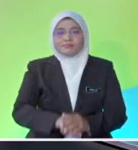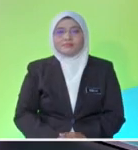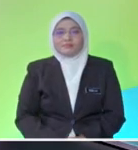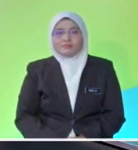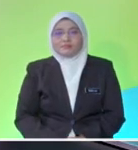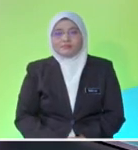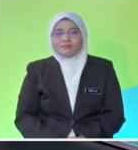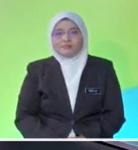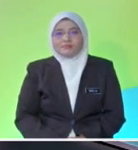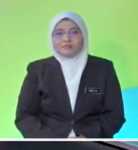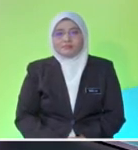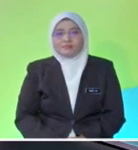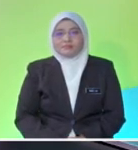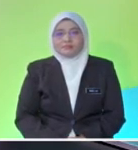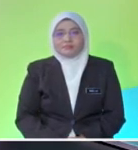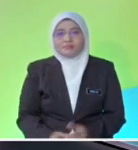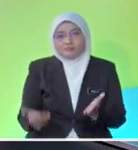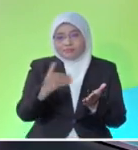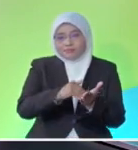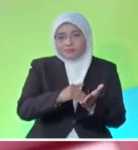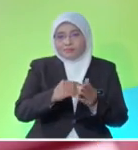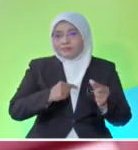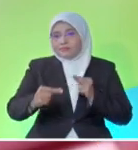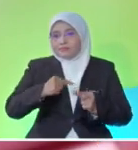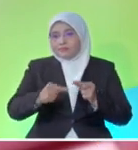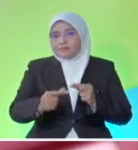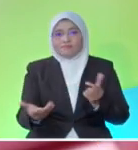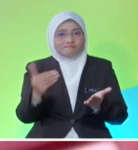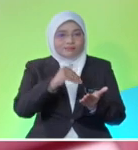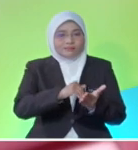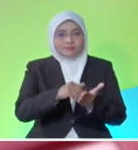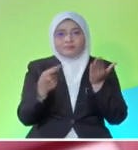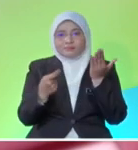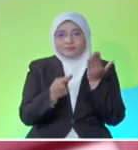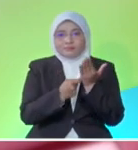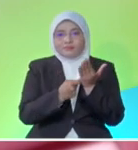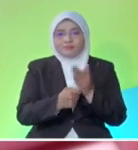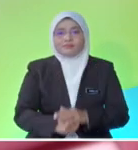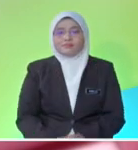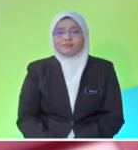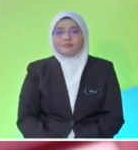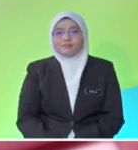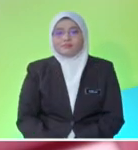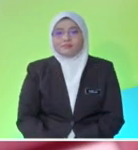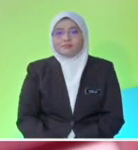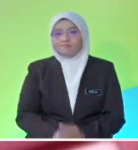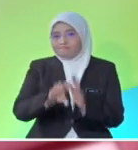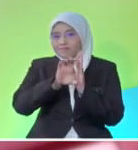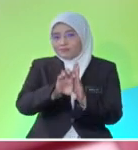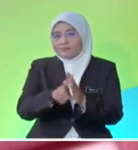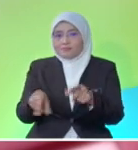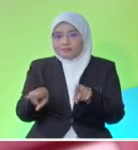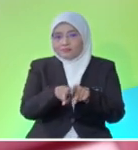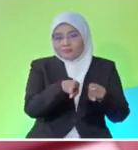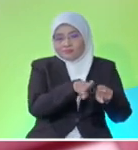pukul 2. Macam tu cara kita melihat jam. Baiklah. Macam jam di tangan saya lah ni ya, cikgu.